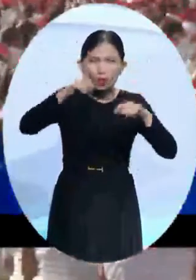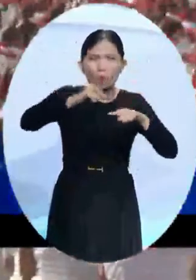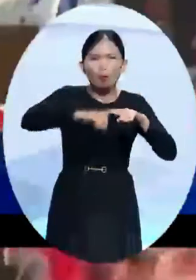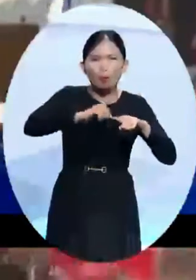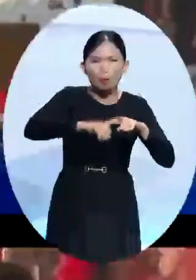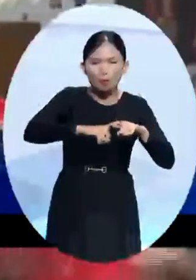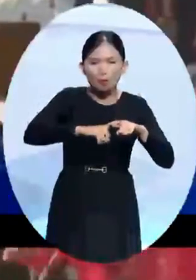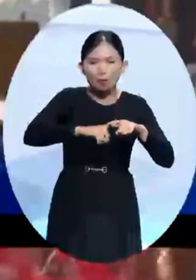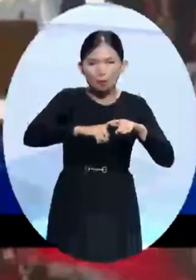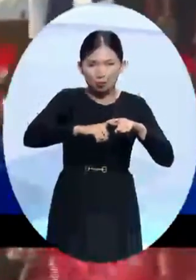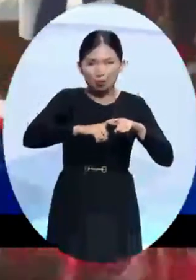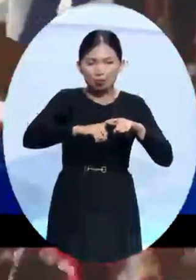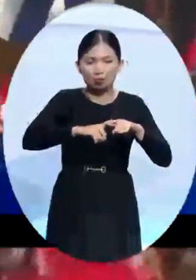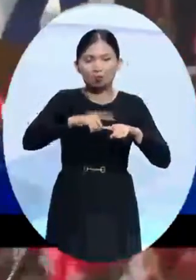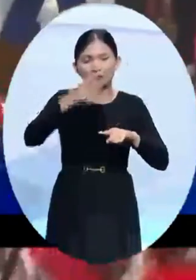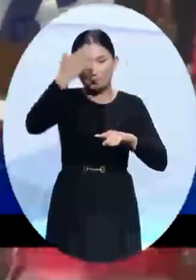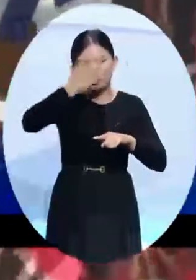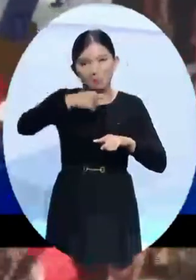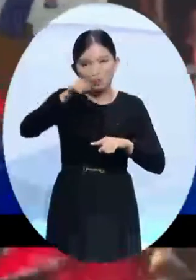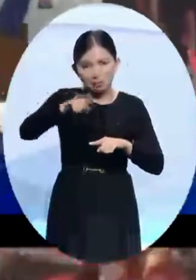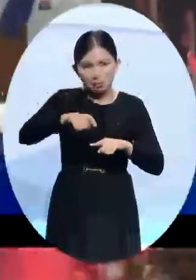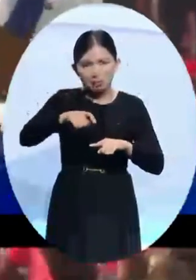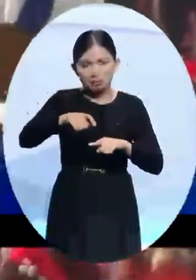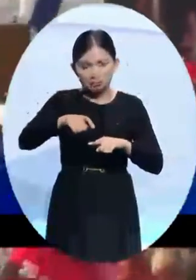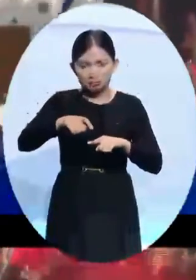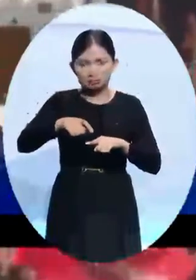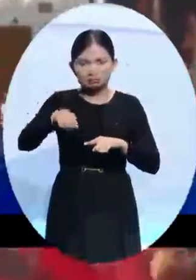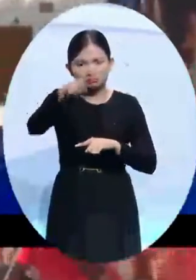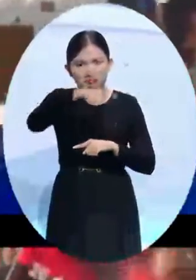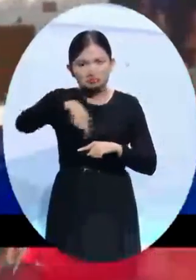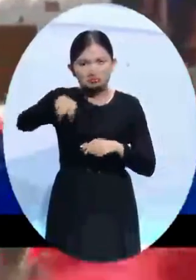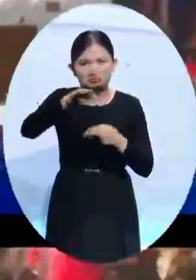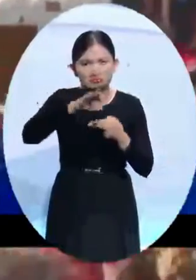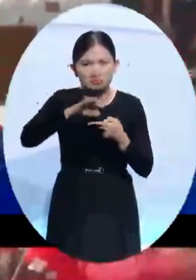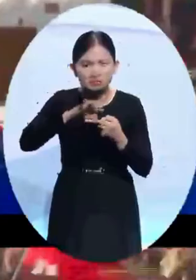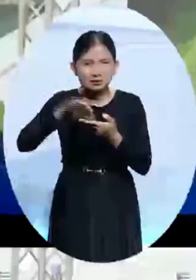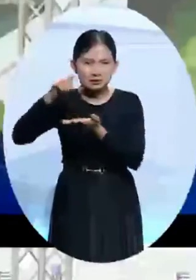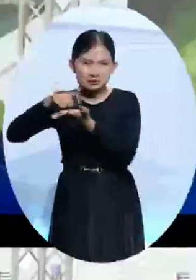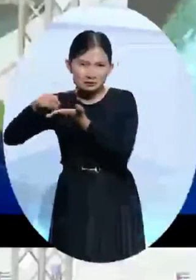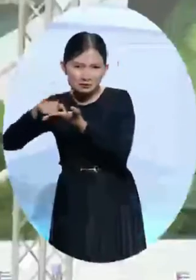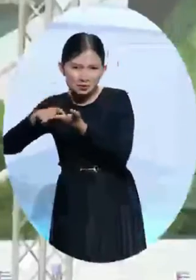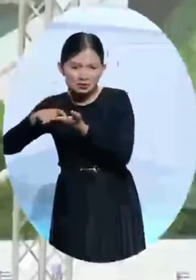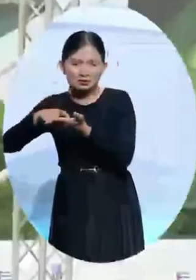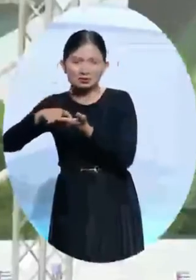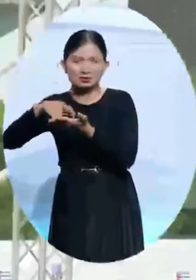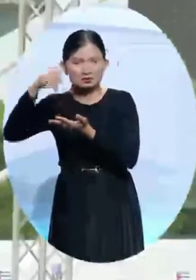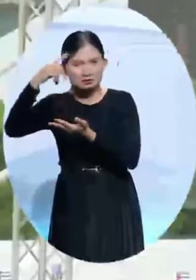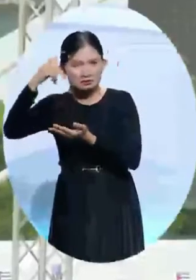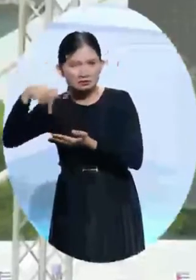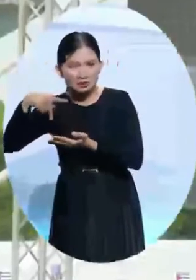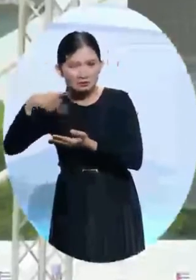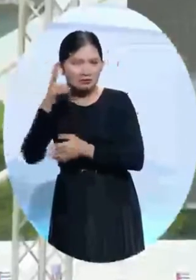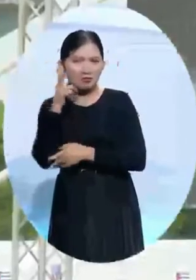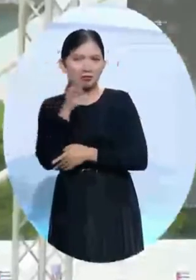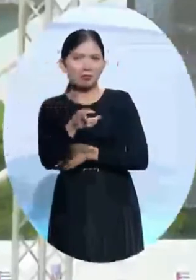tịch Díaz-Canel đã khẳng định các biện pháp cấm vận Cuba kéo dài của Mỹ đối với La Habana cũng như một số nước theo đường lối xã hội chủ